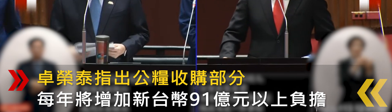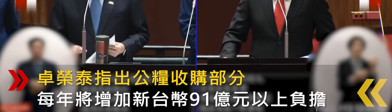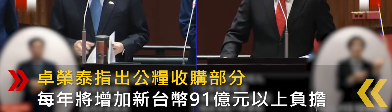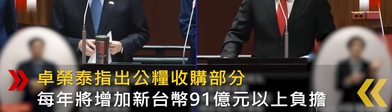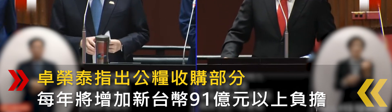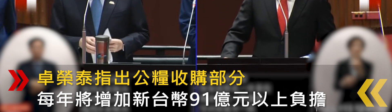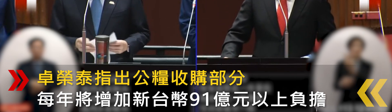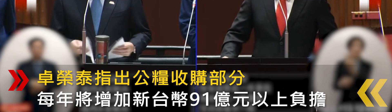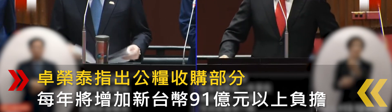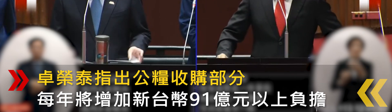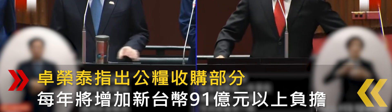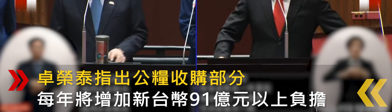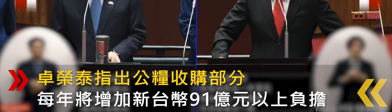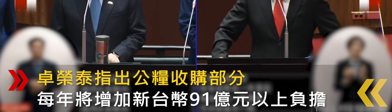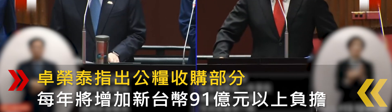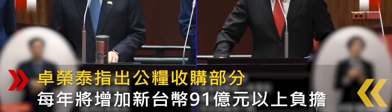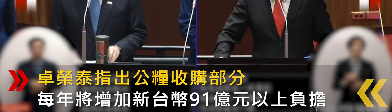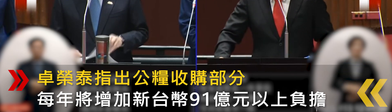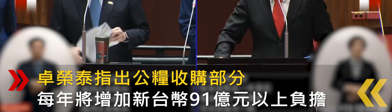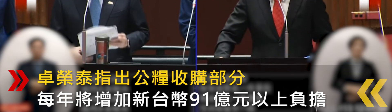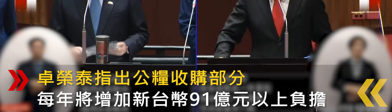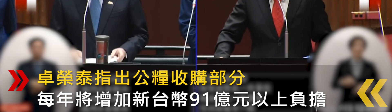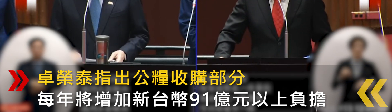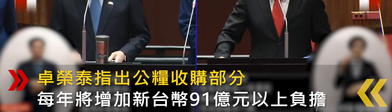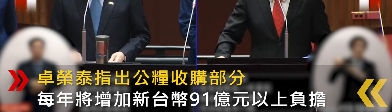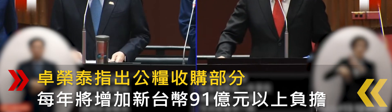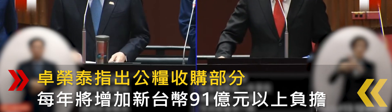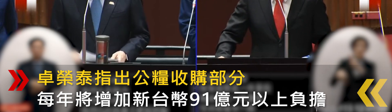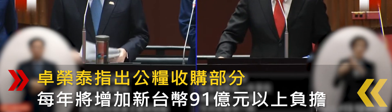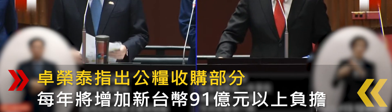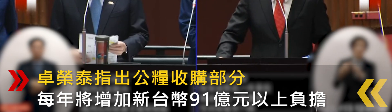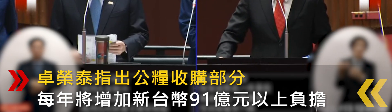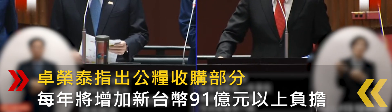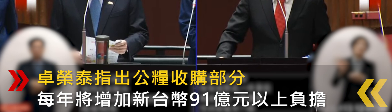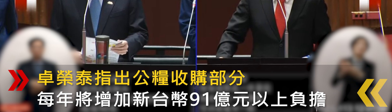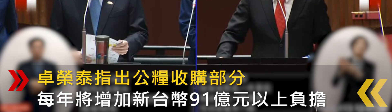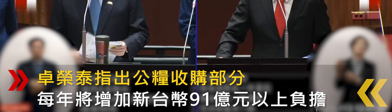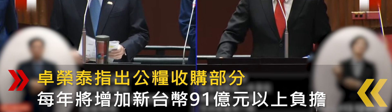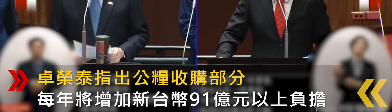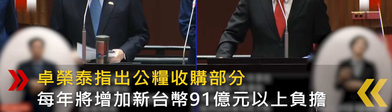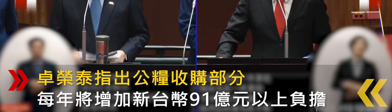议案会增加行政院什么样的财政负担？